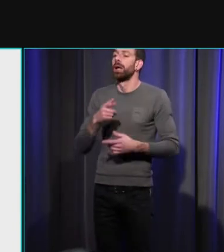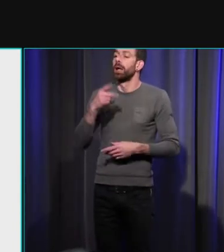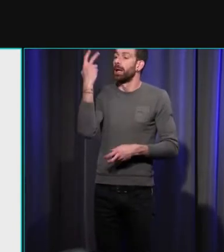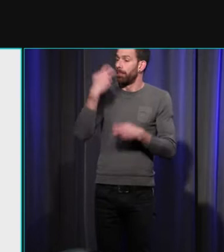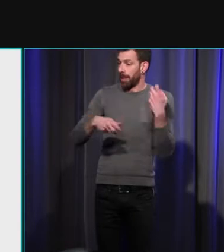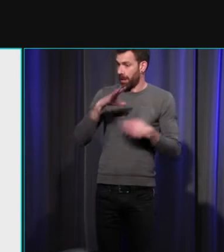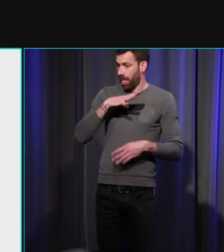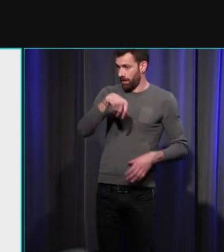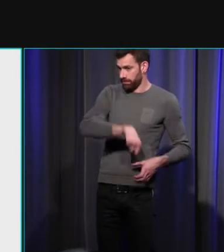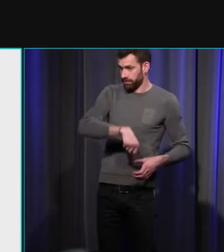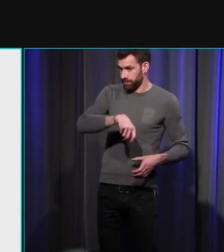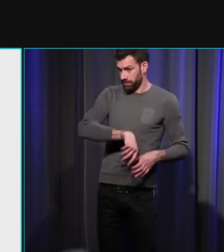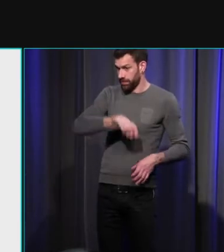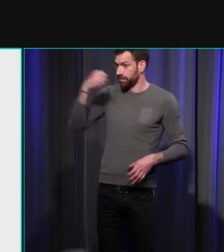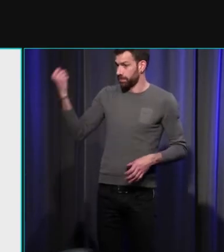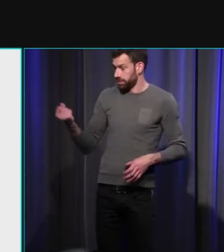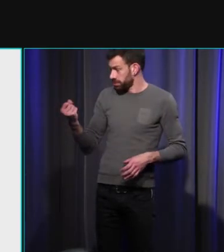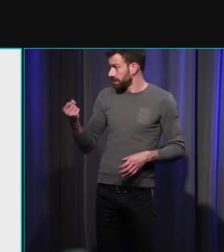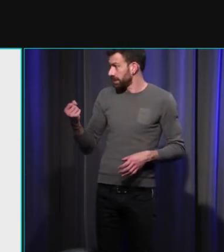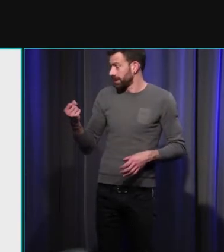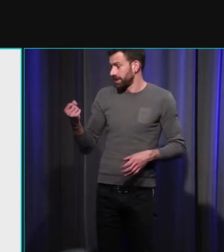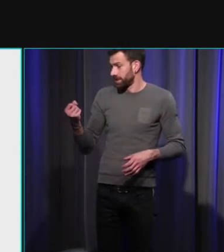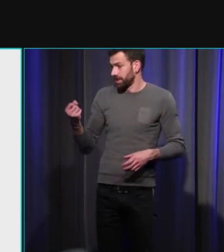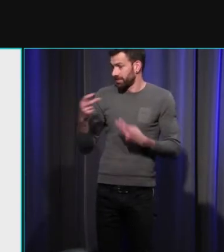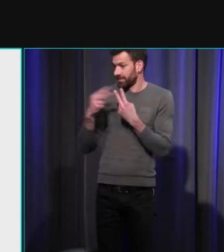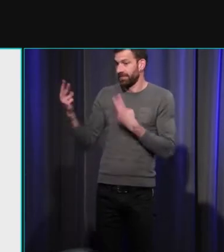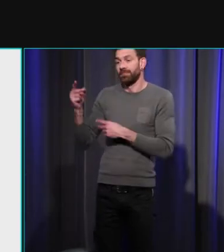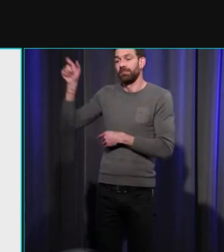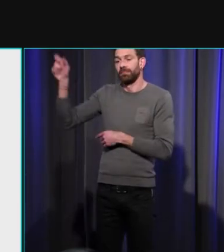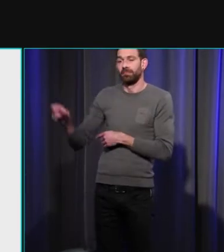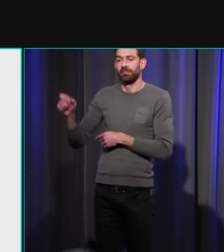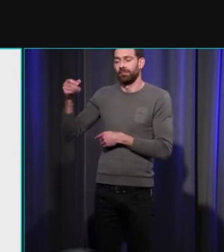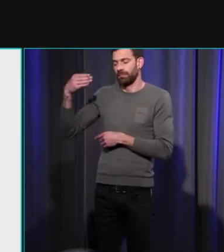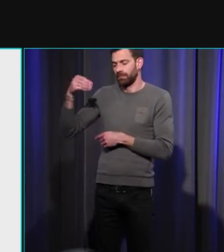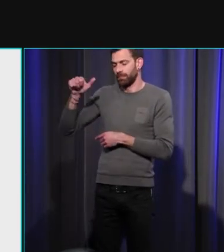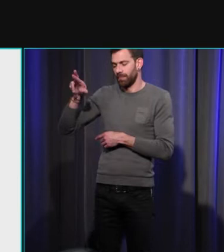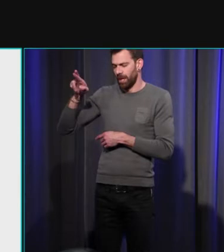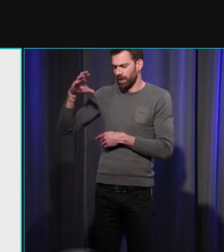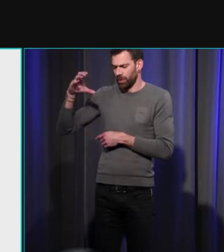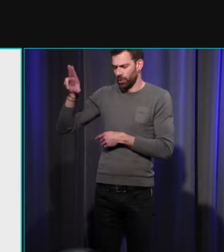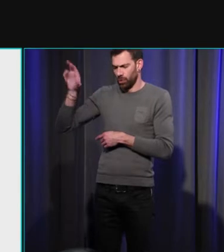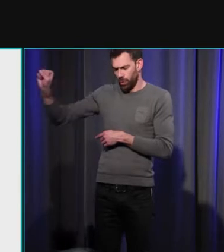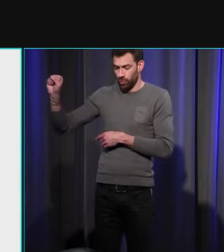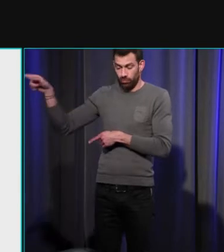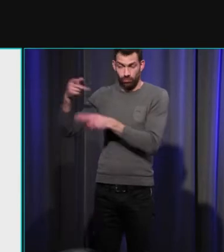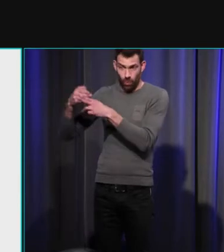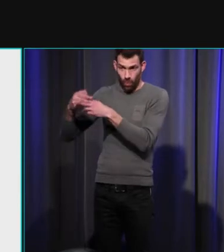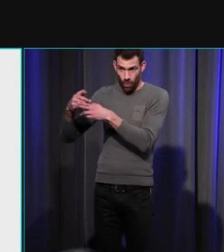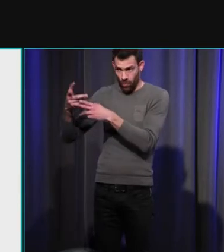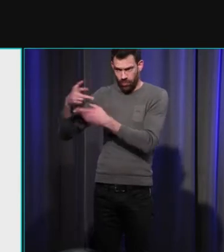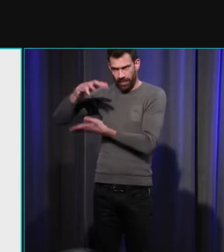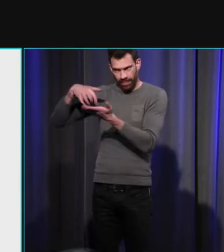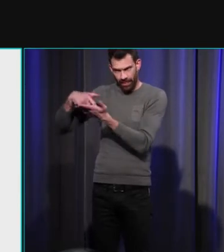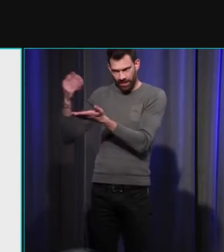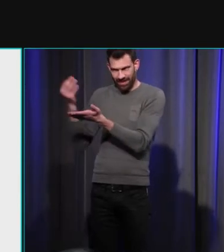ces deux épées sors l'épée au moment où malchus le nom de ce serviteur est donné par les évangiles